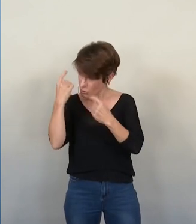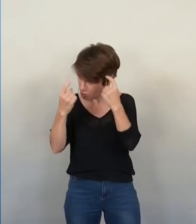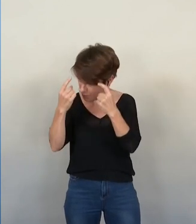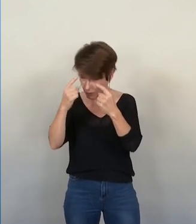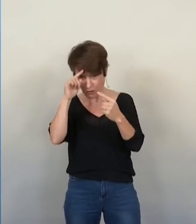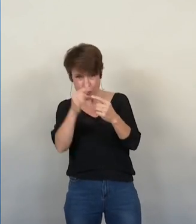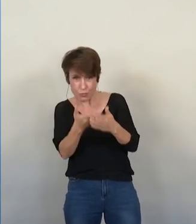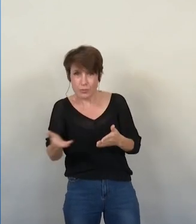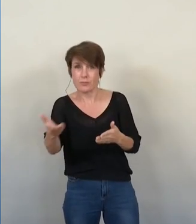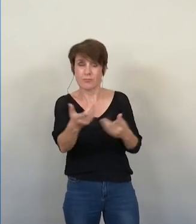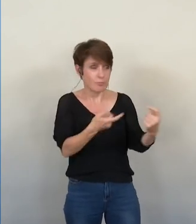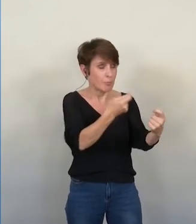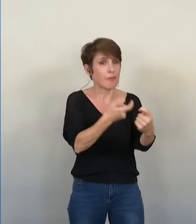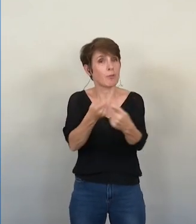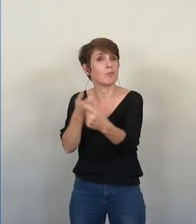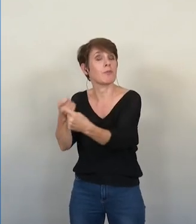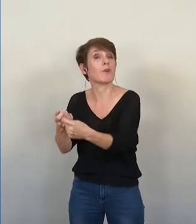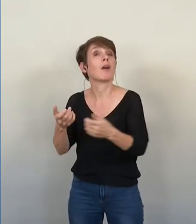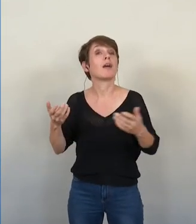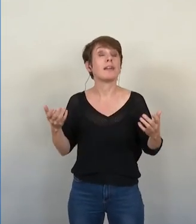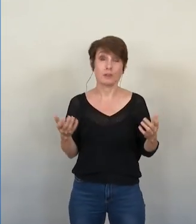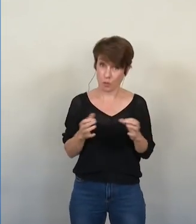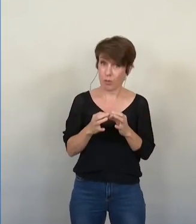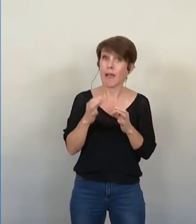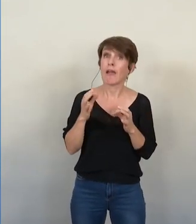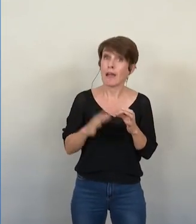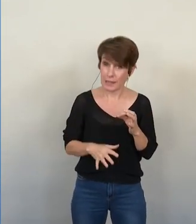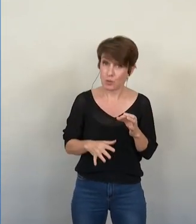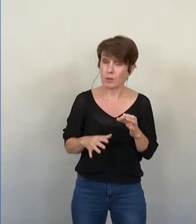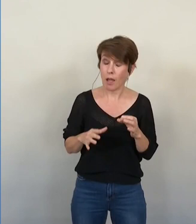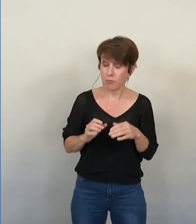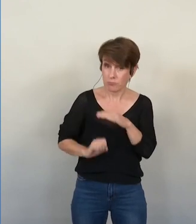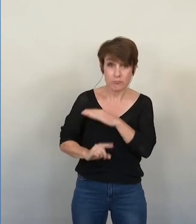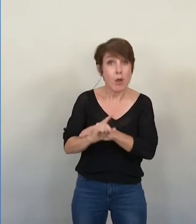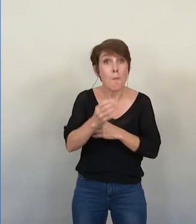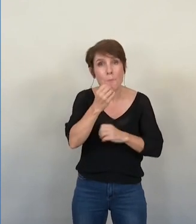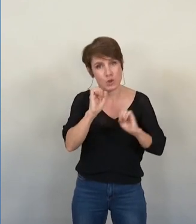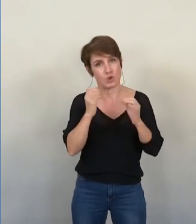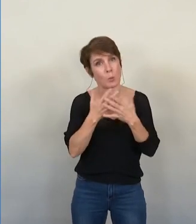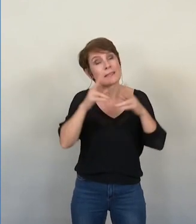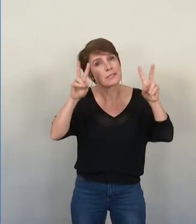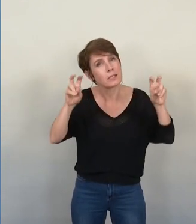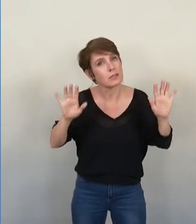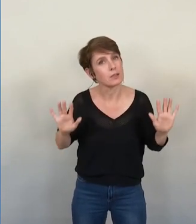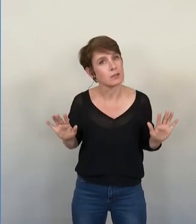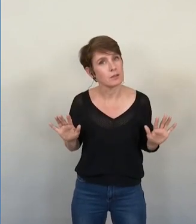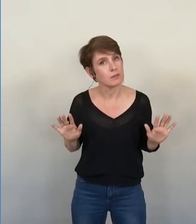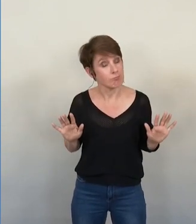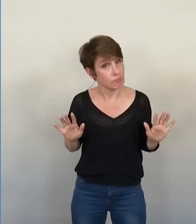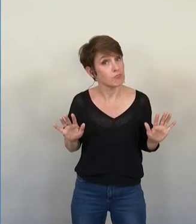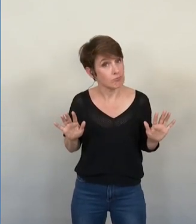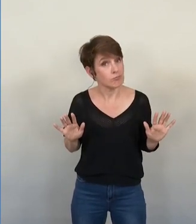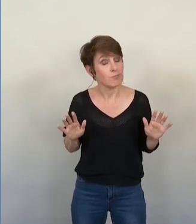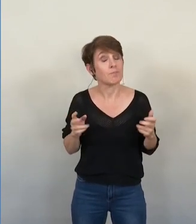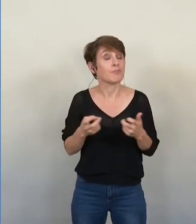ces actrices et effectivement nous sommes arrivés à certaines surprises et plutôt des bonnes je ne vous cache pas euh sur sur ce not